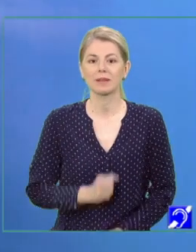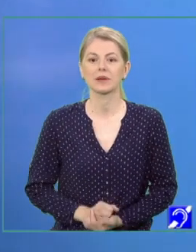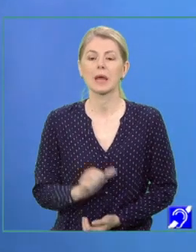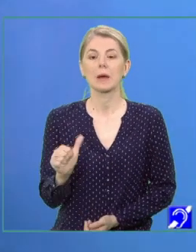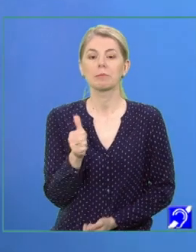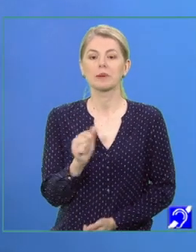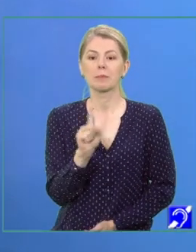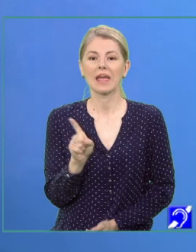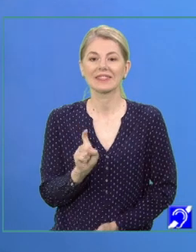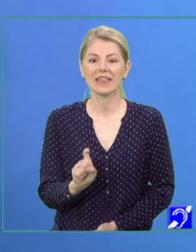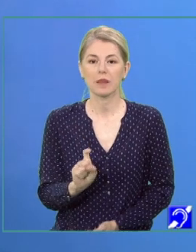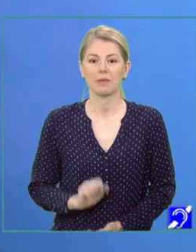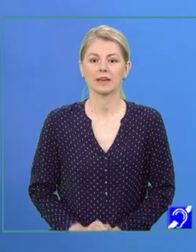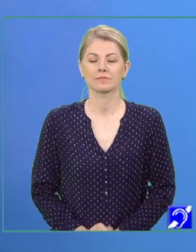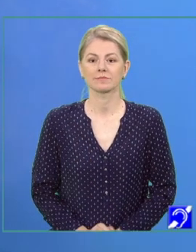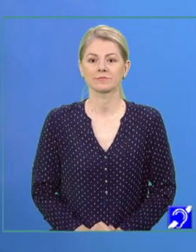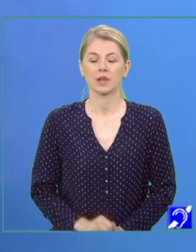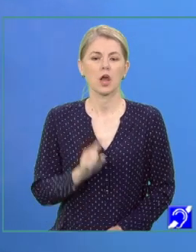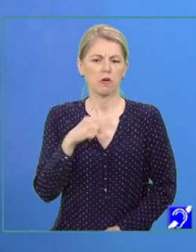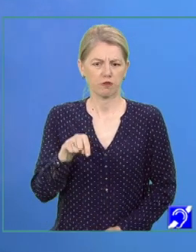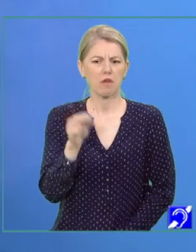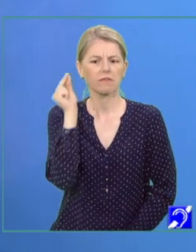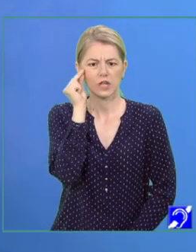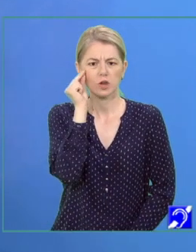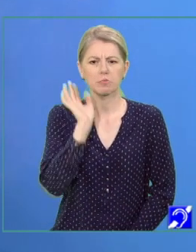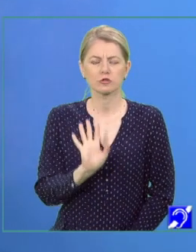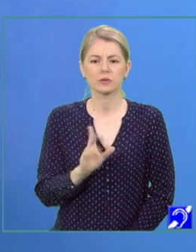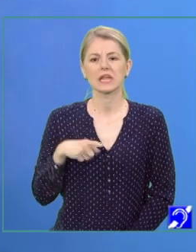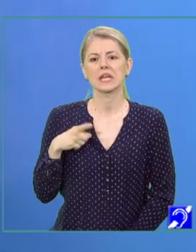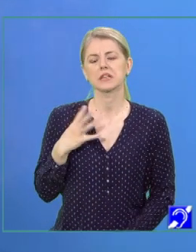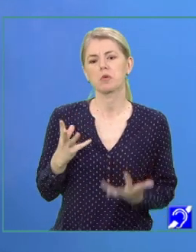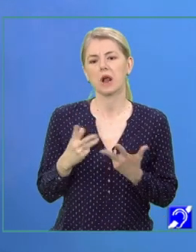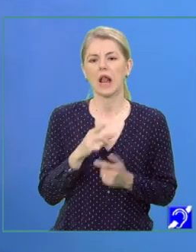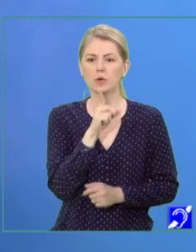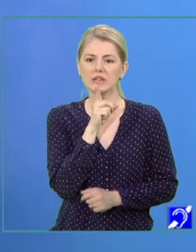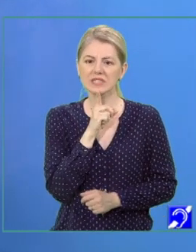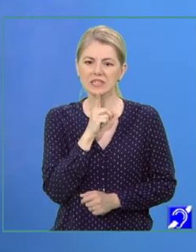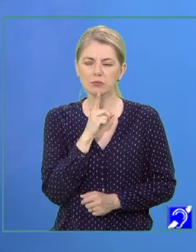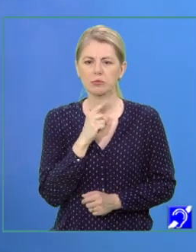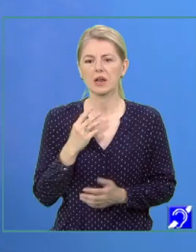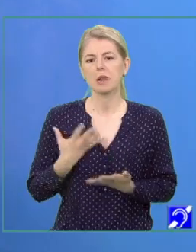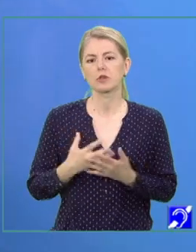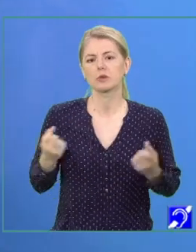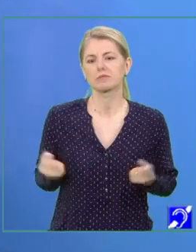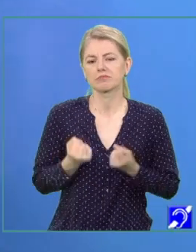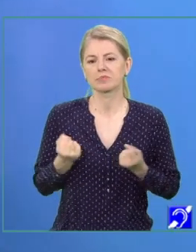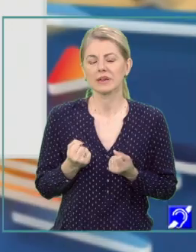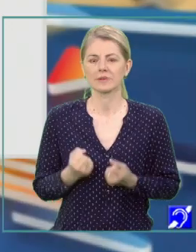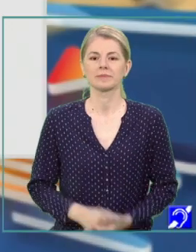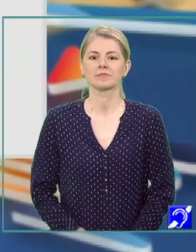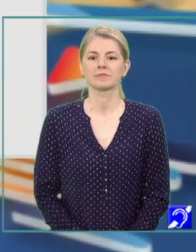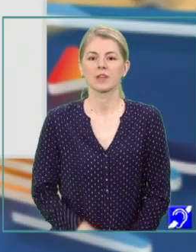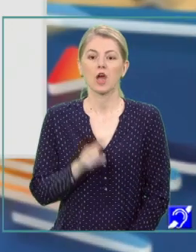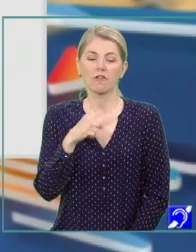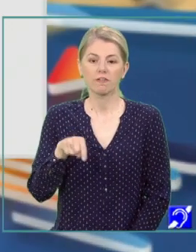Prima întrebare cu care voi v-ați obișnuit este un calcul simplu de încălzire și anume,